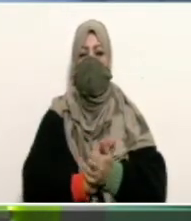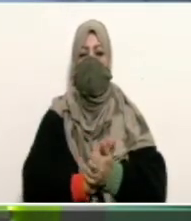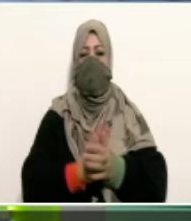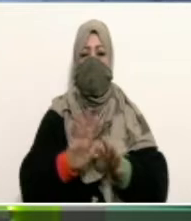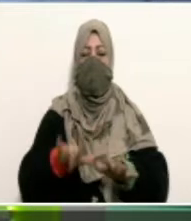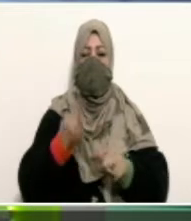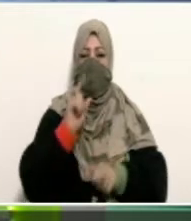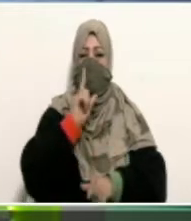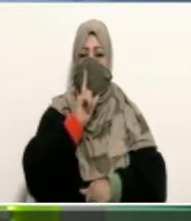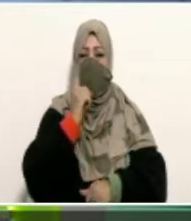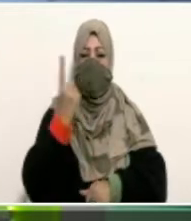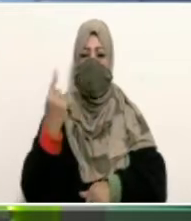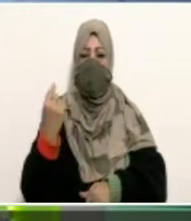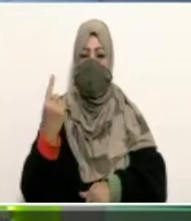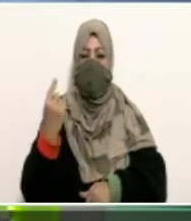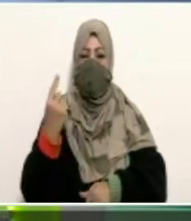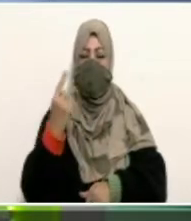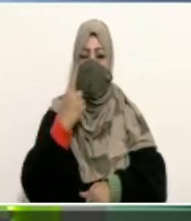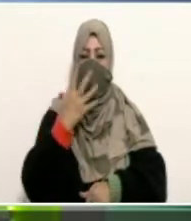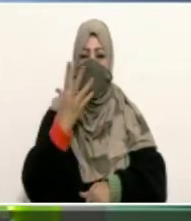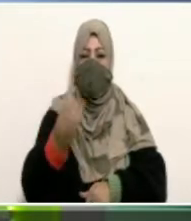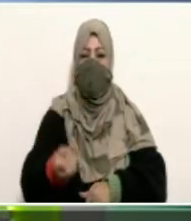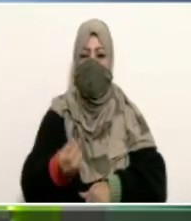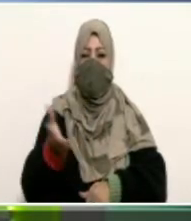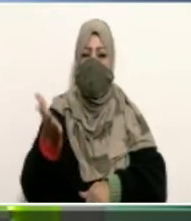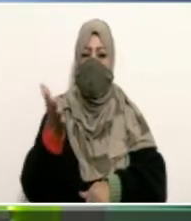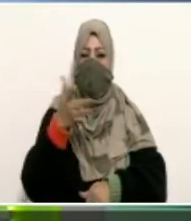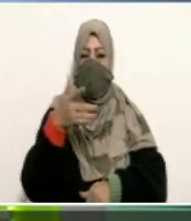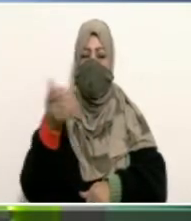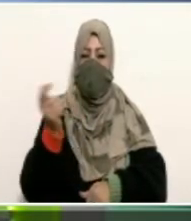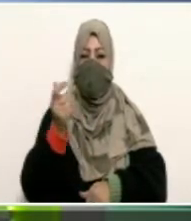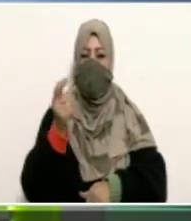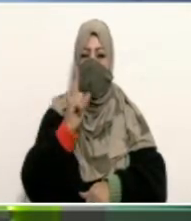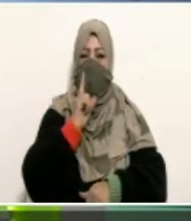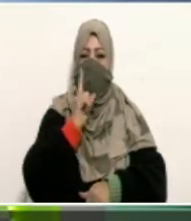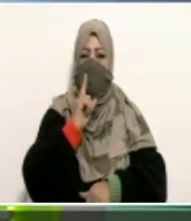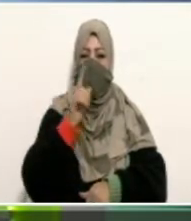وأخ من الأم، وترك أخ من الأم